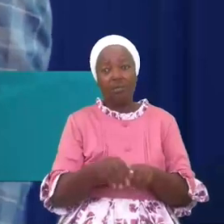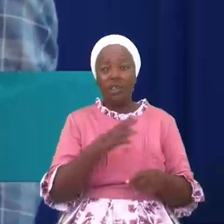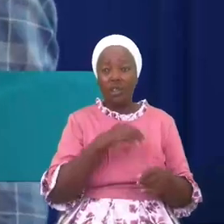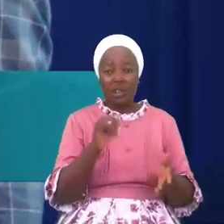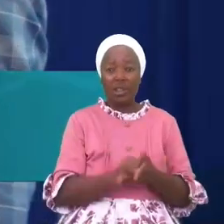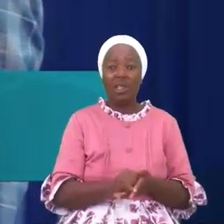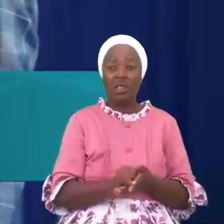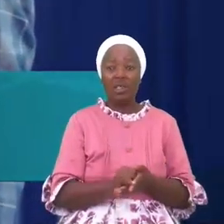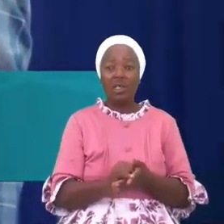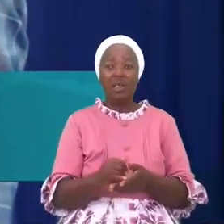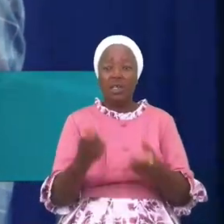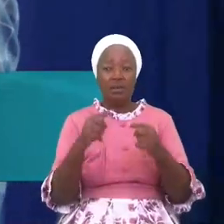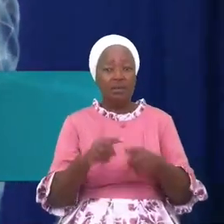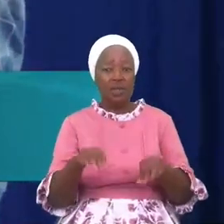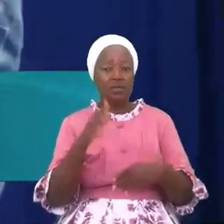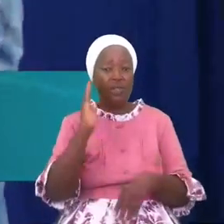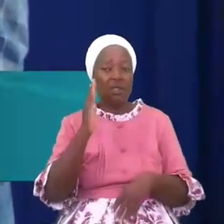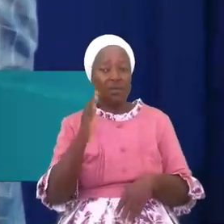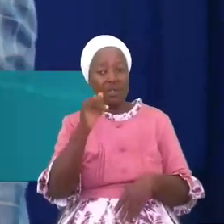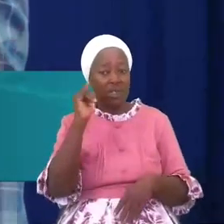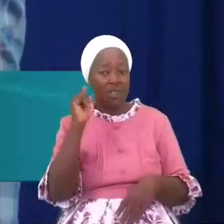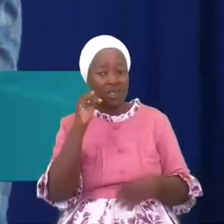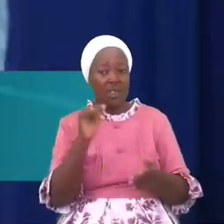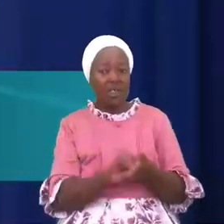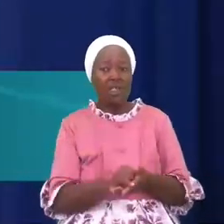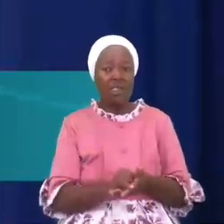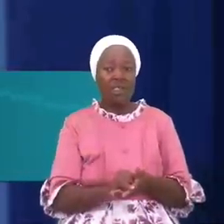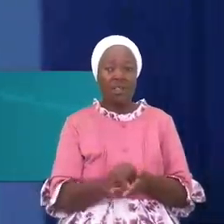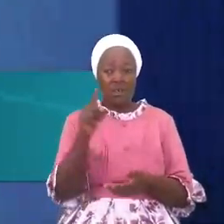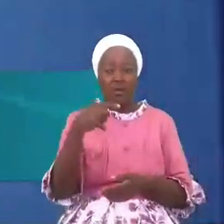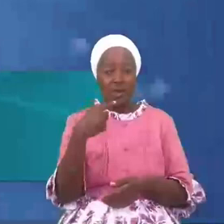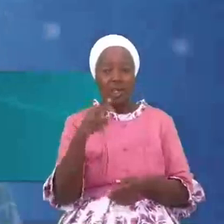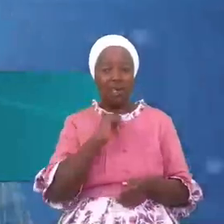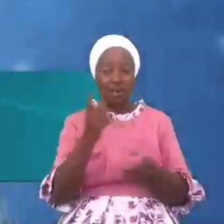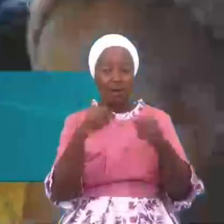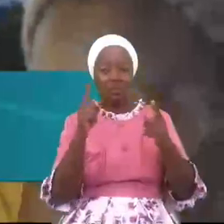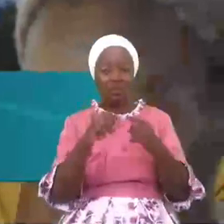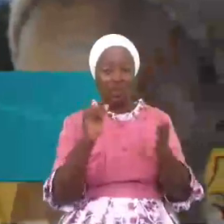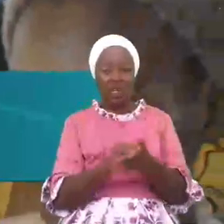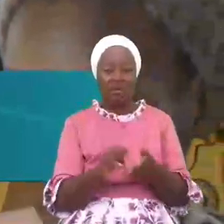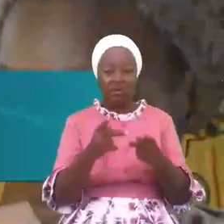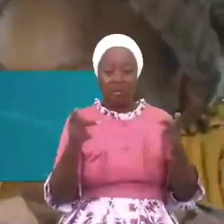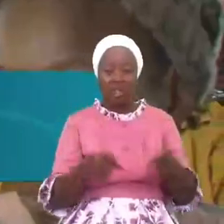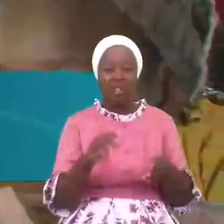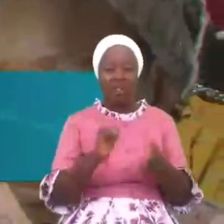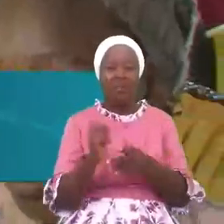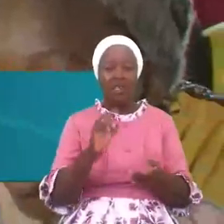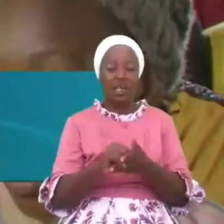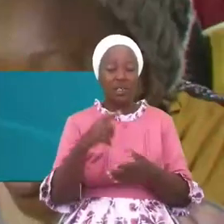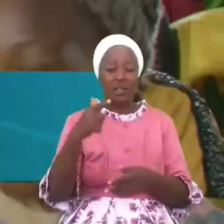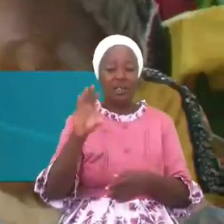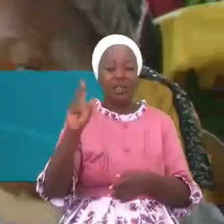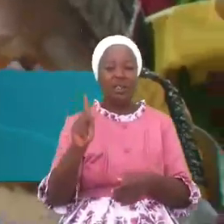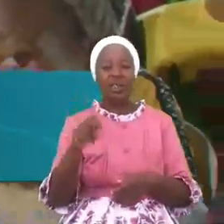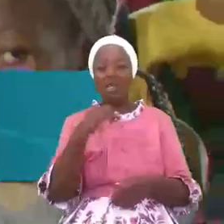née, qui a témoigné hier et a dit, j'ai dit que je venais à ce lieu, là où Jessica se tient. Et mes